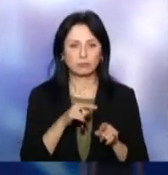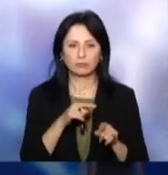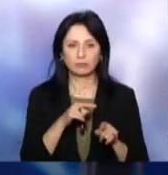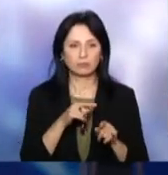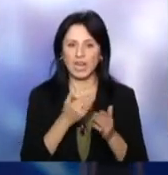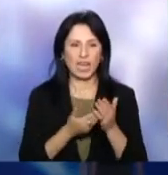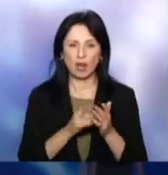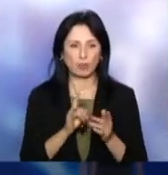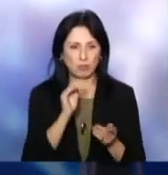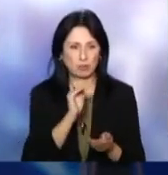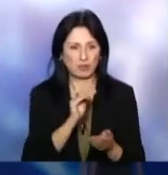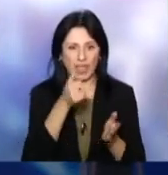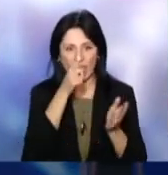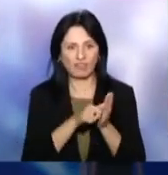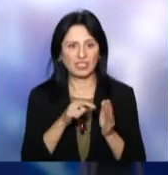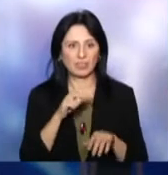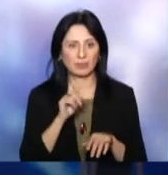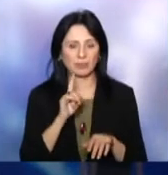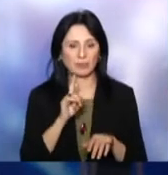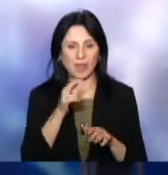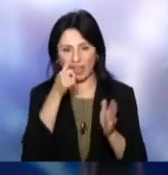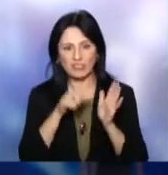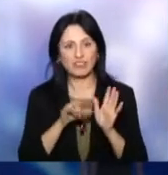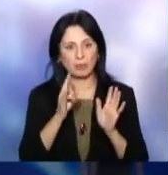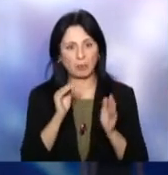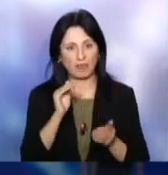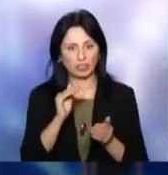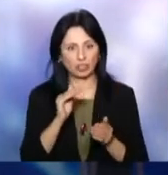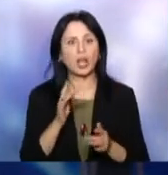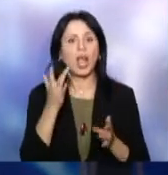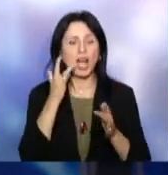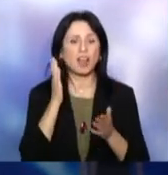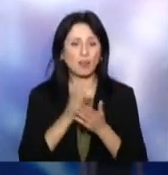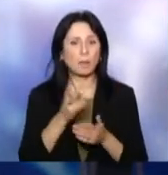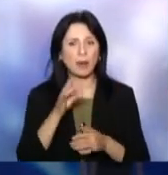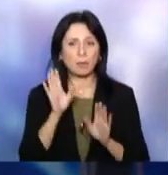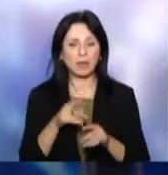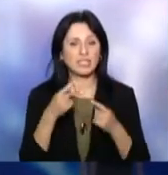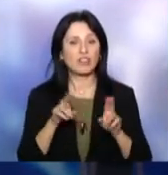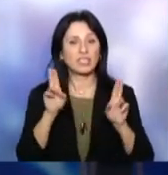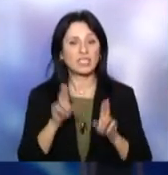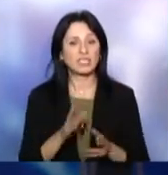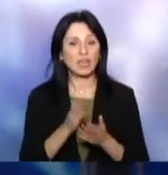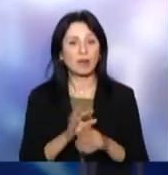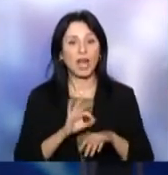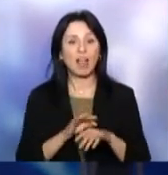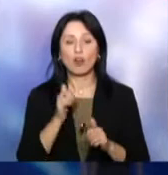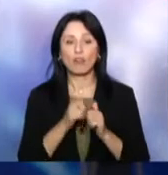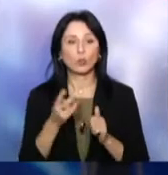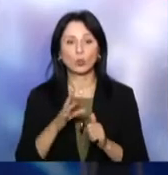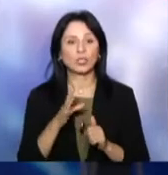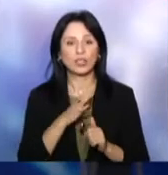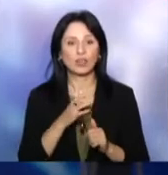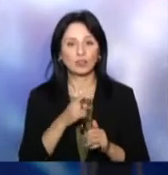არის რეკომენდირებული 6 თვემდე ასაკში, თუმცა არსებობს ესეთი კრემებიც. სხვა წესი გახლავთ ის, რომ კანი ყოველთვის უნდა